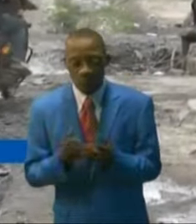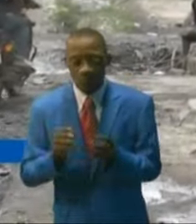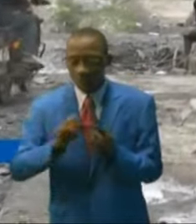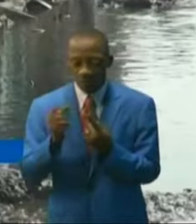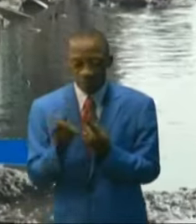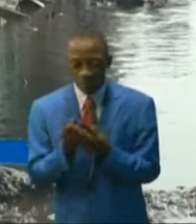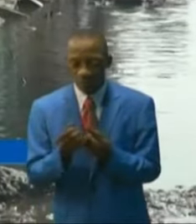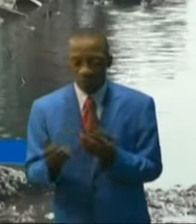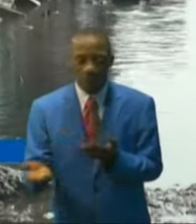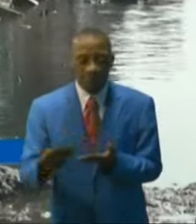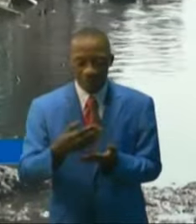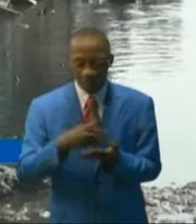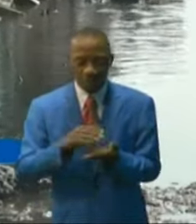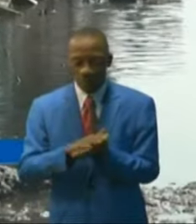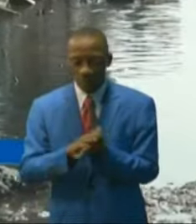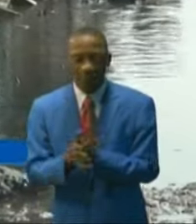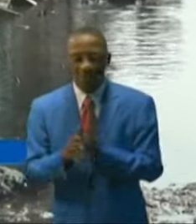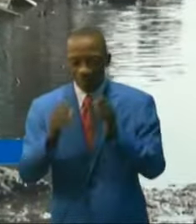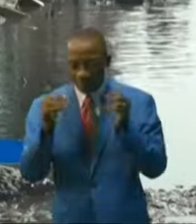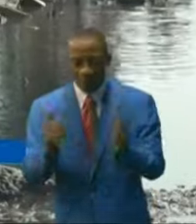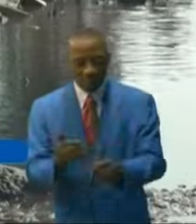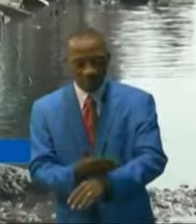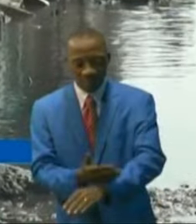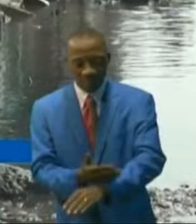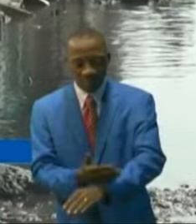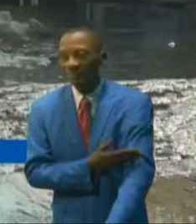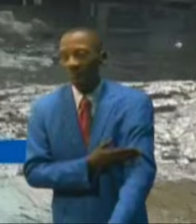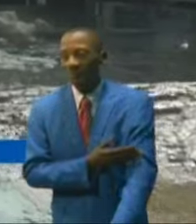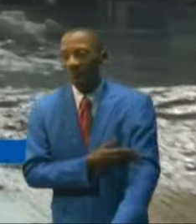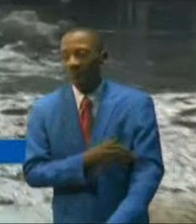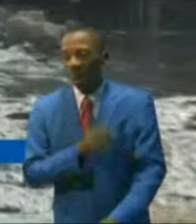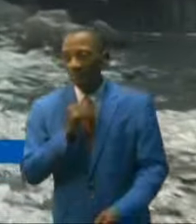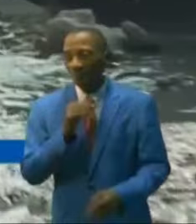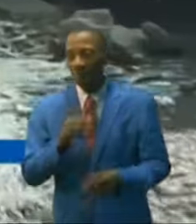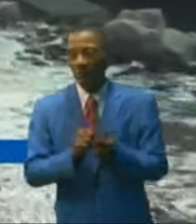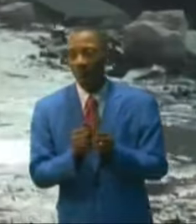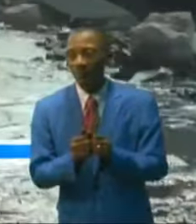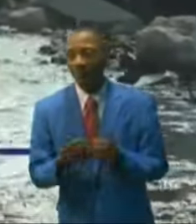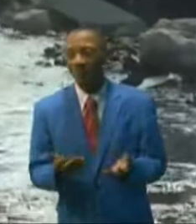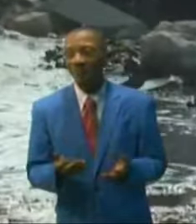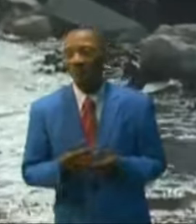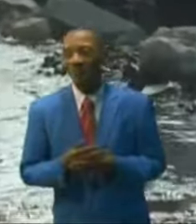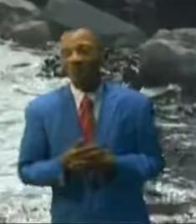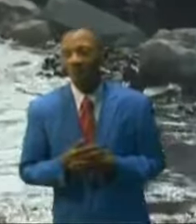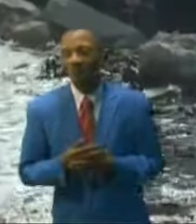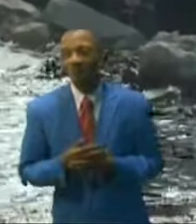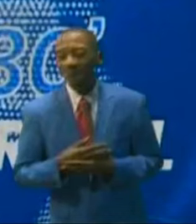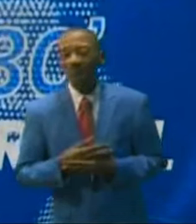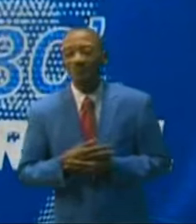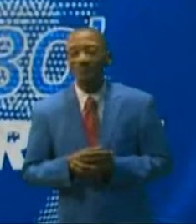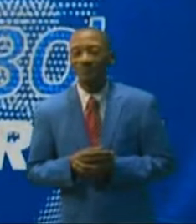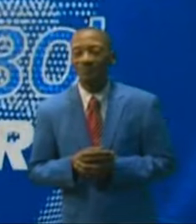davantage entraîner une forte dégradation des bétons déjà entamés.